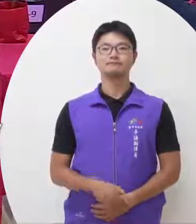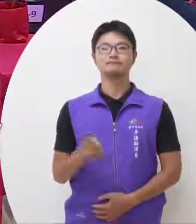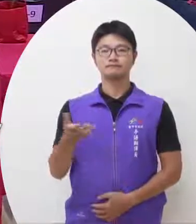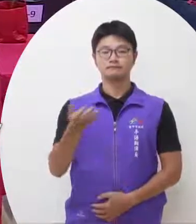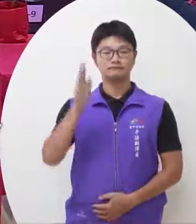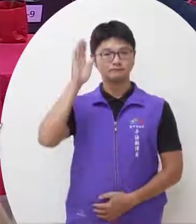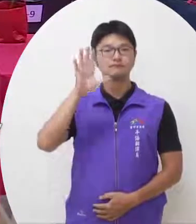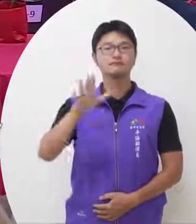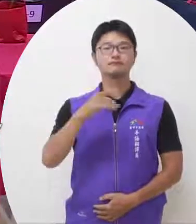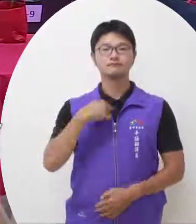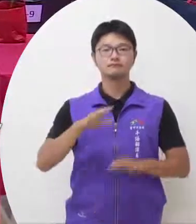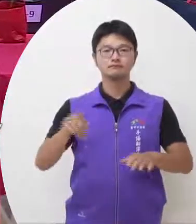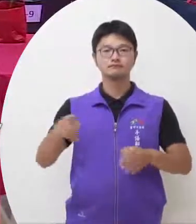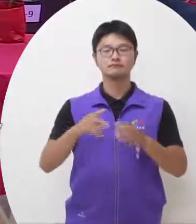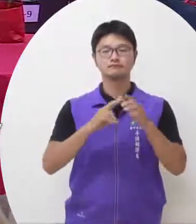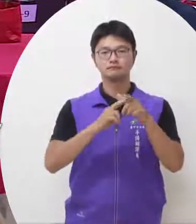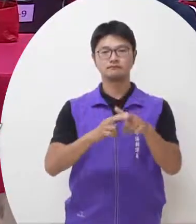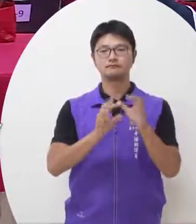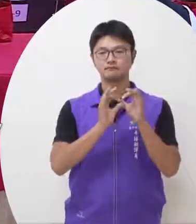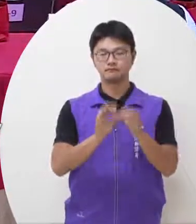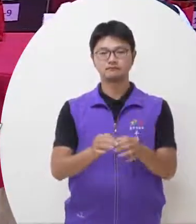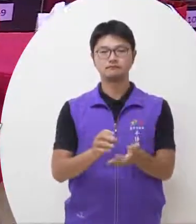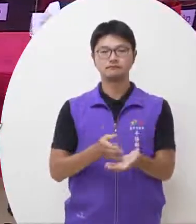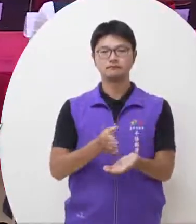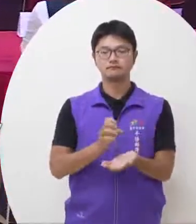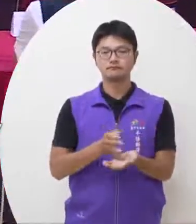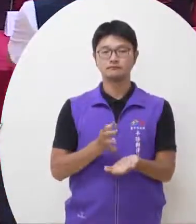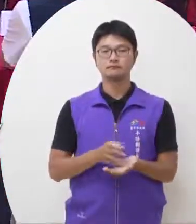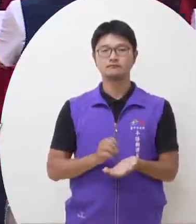阿哥来。不要给哥哥啊！接下来就是我们那个